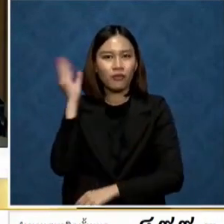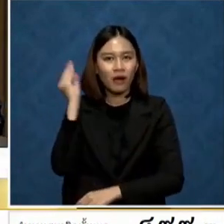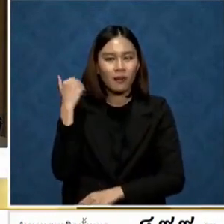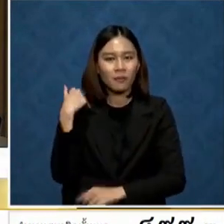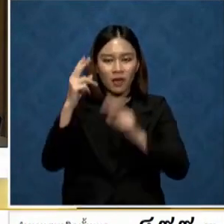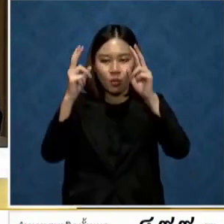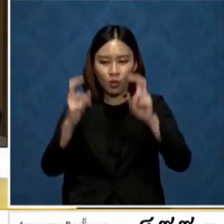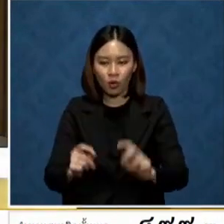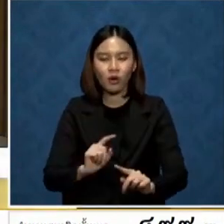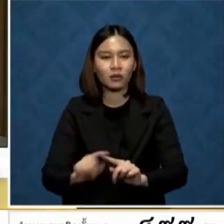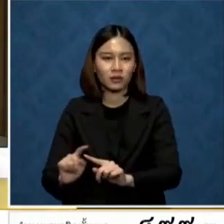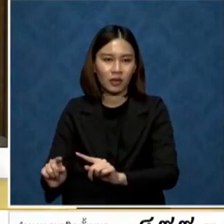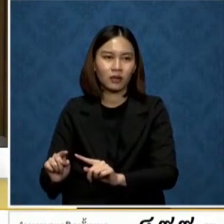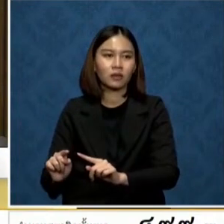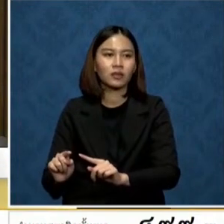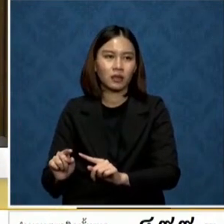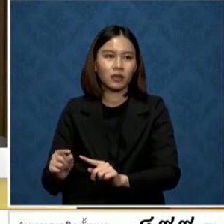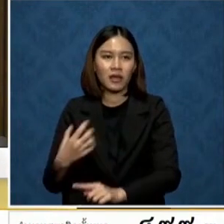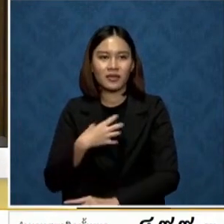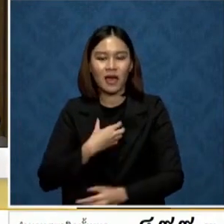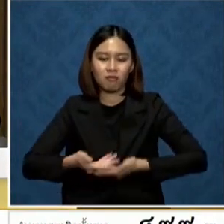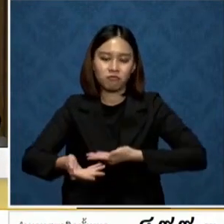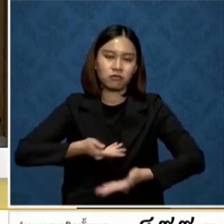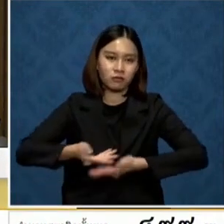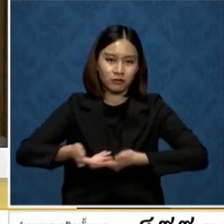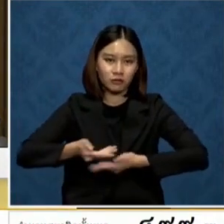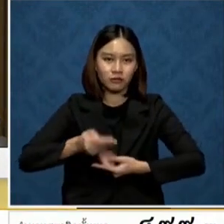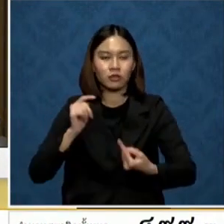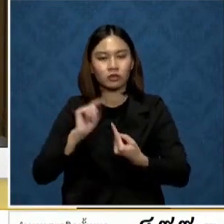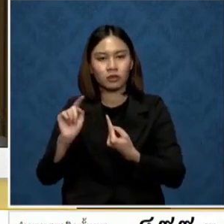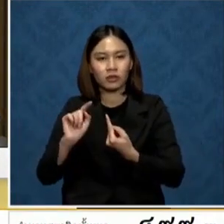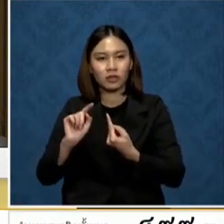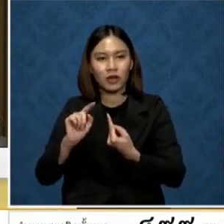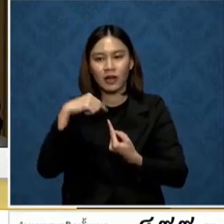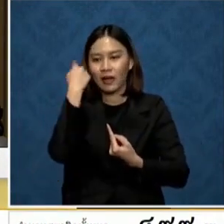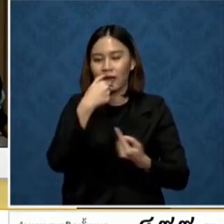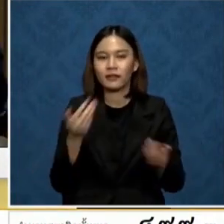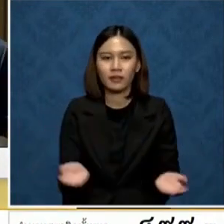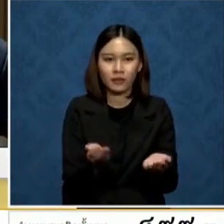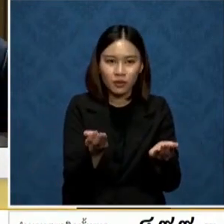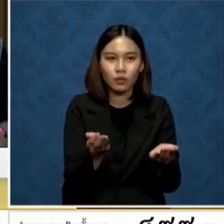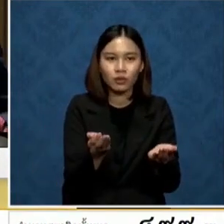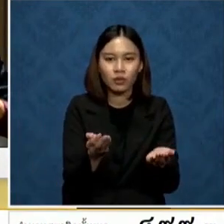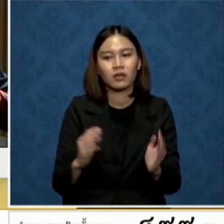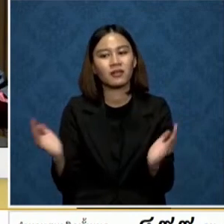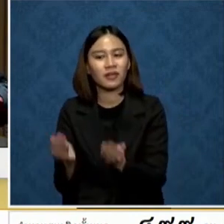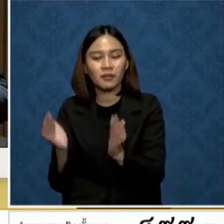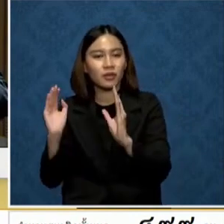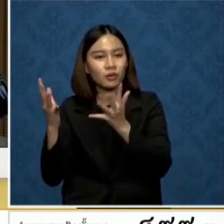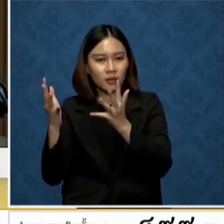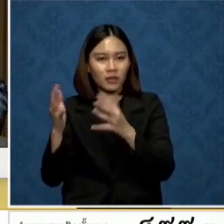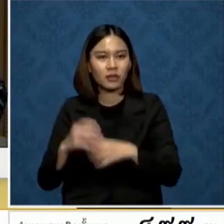ประเด็นหลายประเด็นที่อยากเอามาแลกเปลี่ยนให้กับทั้งผู้ที่สนับสนุนและไม่